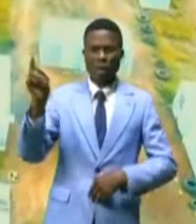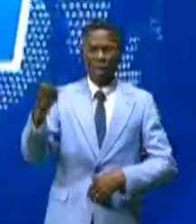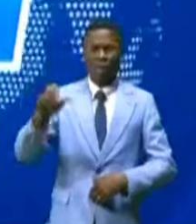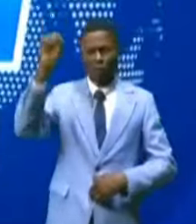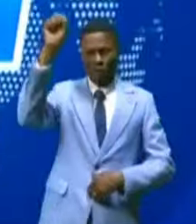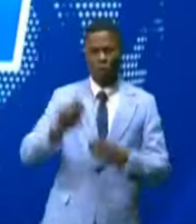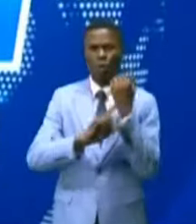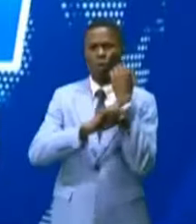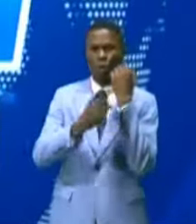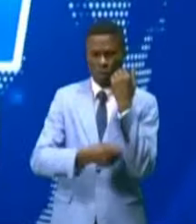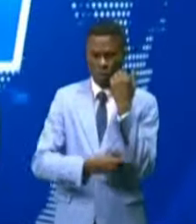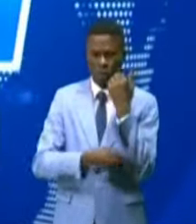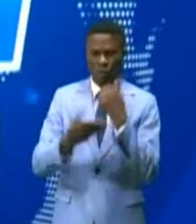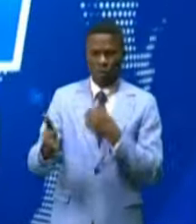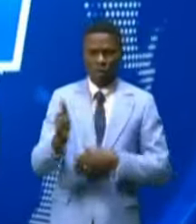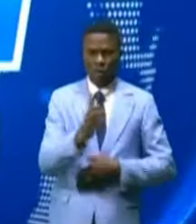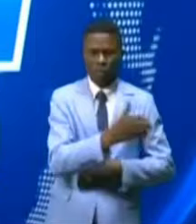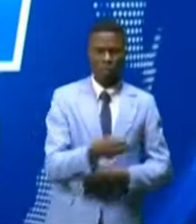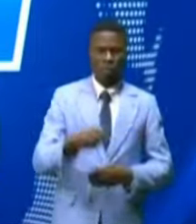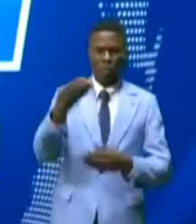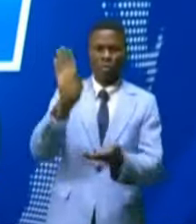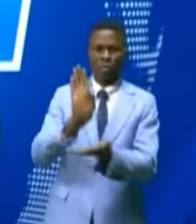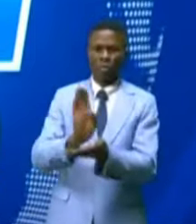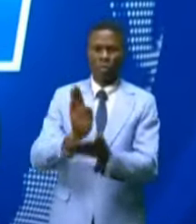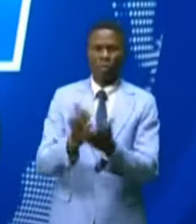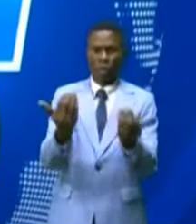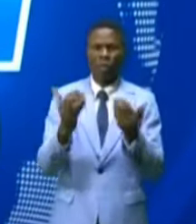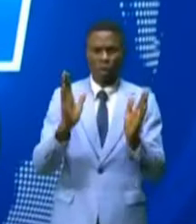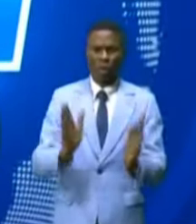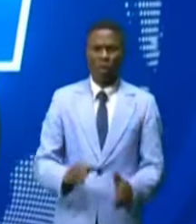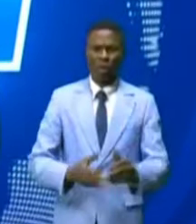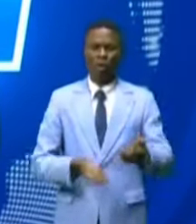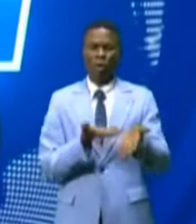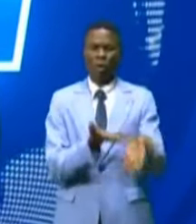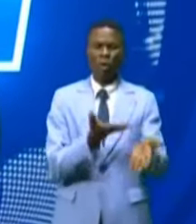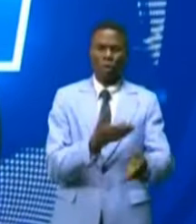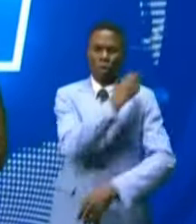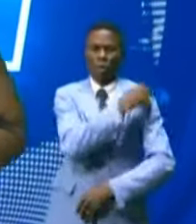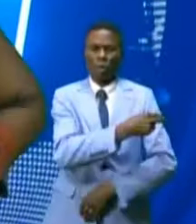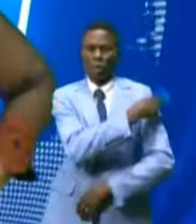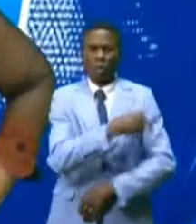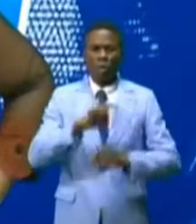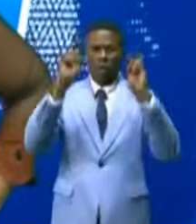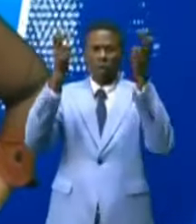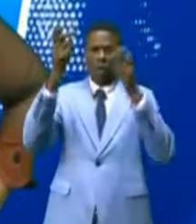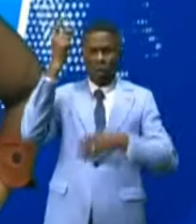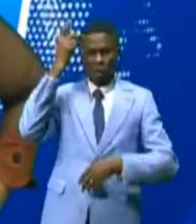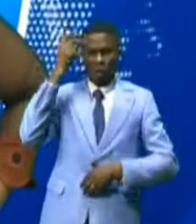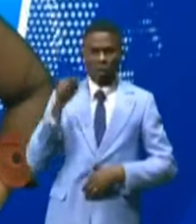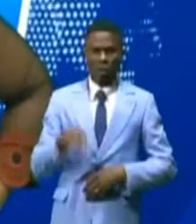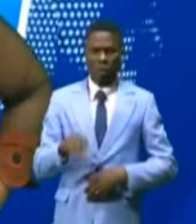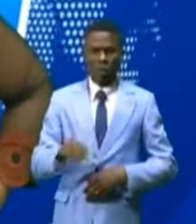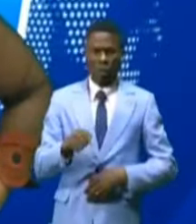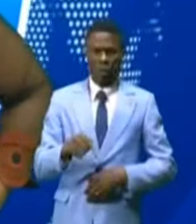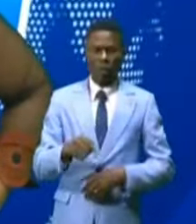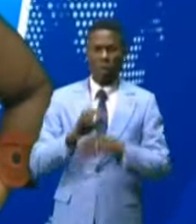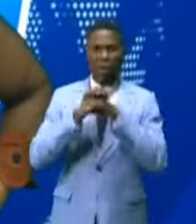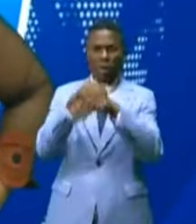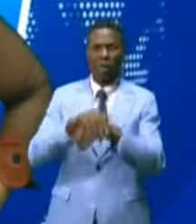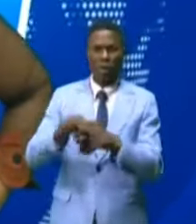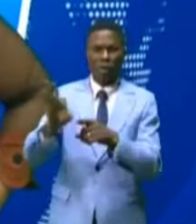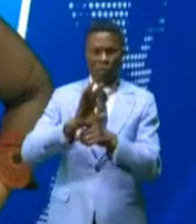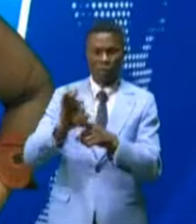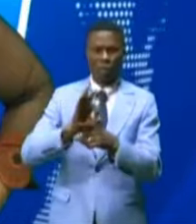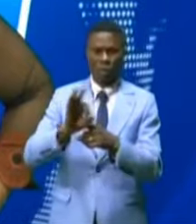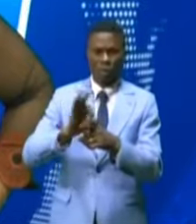Kivu. Remise de brevet aux volontaires secouristes de la Croix-Rouge de la ville province Kinshasa qui ont suivi les modules